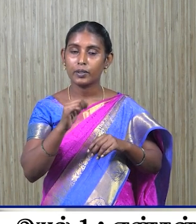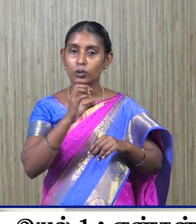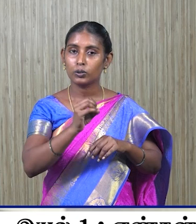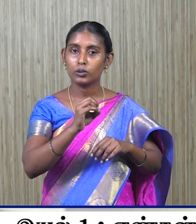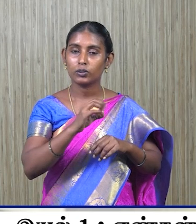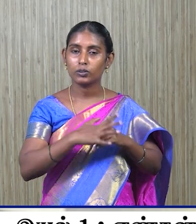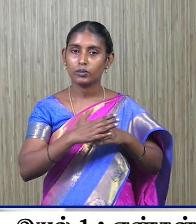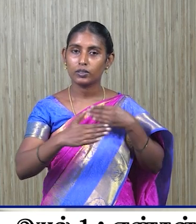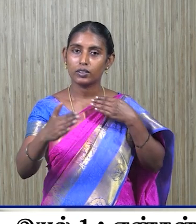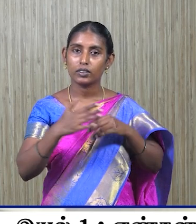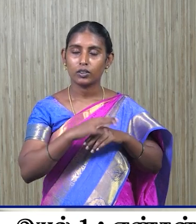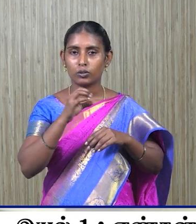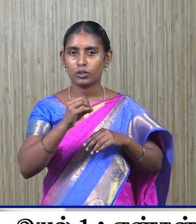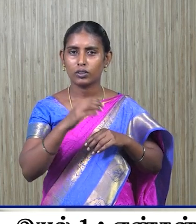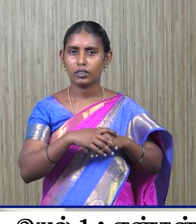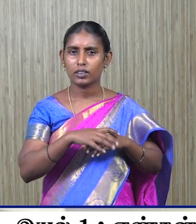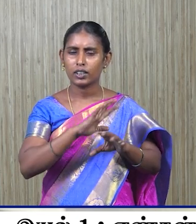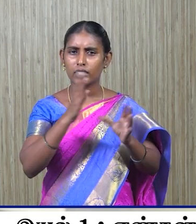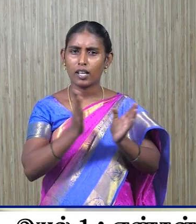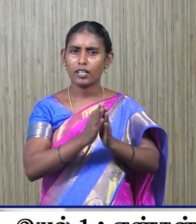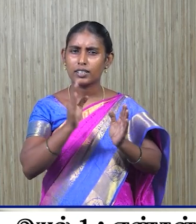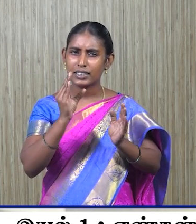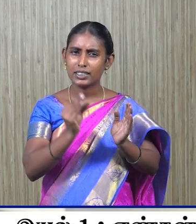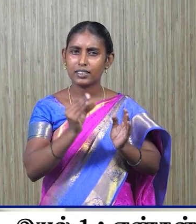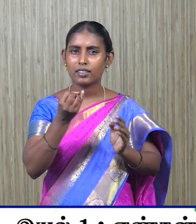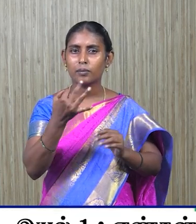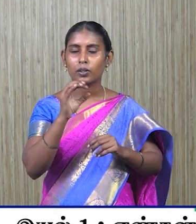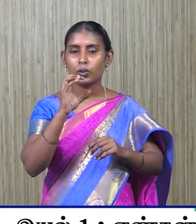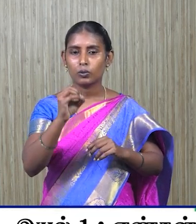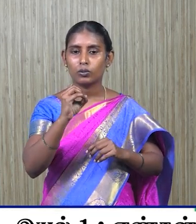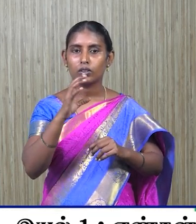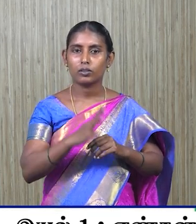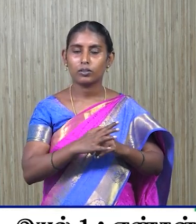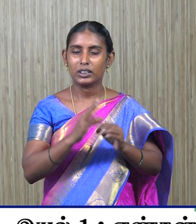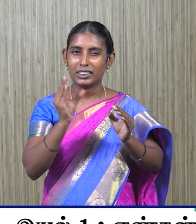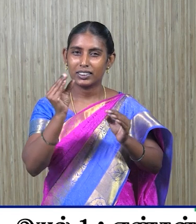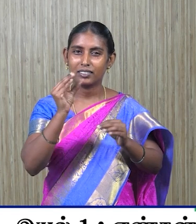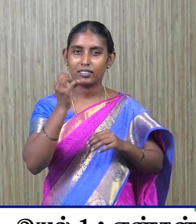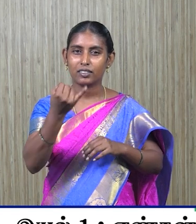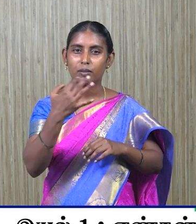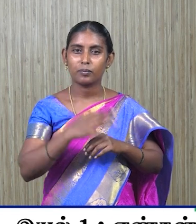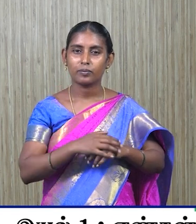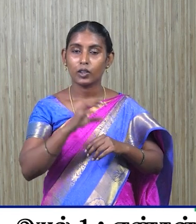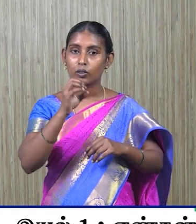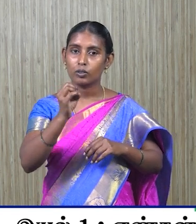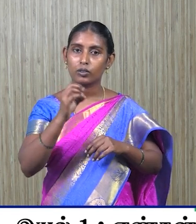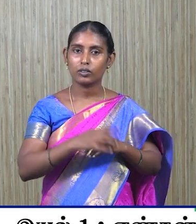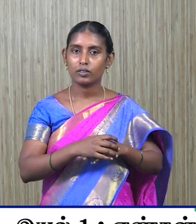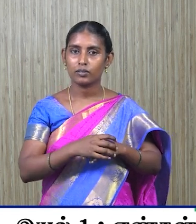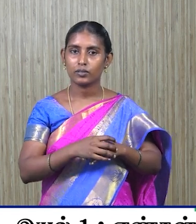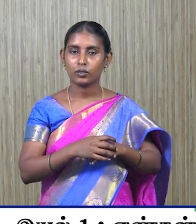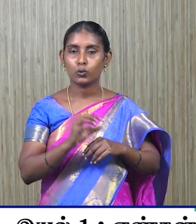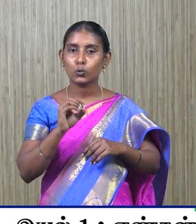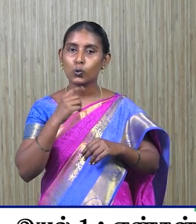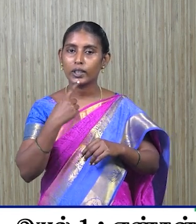ஆரம்பிக்கிறது. அப்போ எந்த எண் முதல்ல ஆரம்பிக்குது? ஜீரோ. அப்போ இந்த தொகுப்பில் எது மிகச்சிறிய எண்? ஜீரோ என்ற எண் மிகச்சிறிய எண், பூஜ்ஜியம் அல்லது சுழியம் என்று